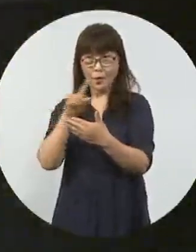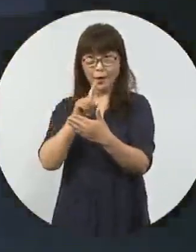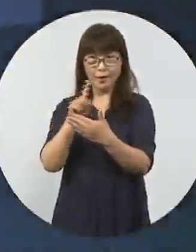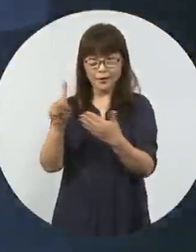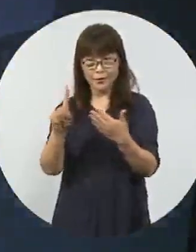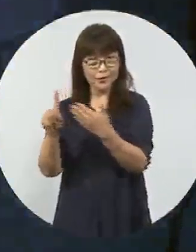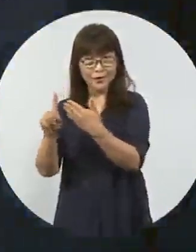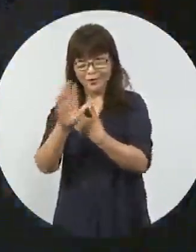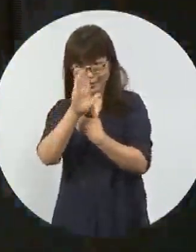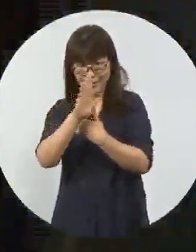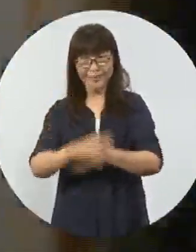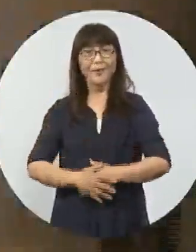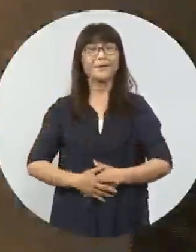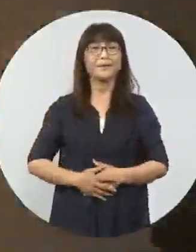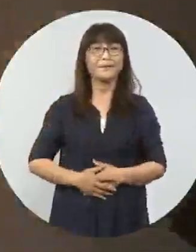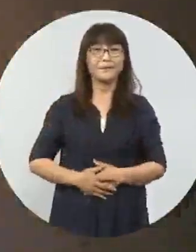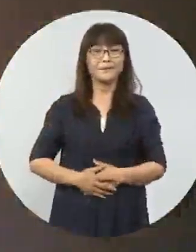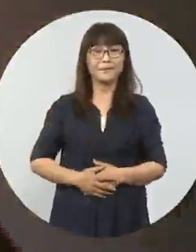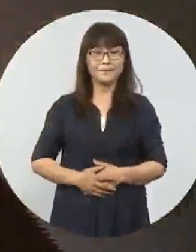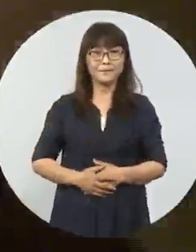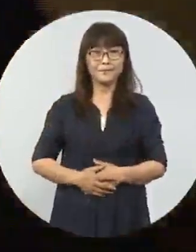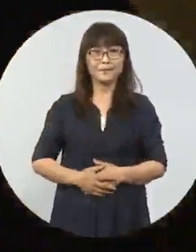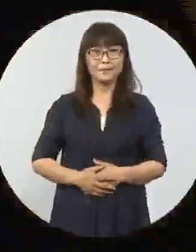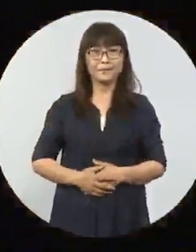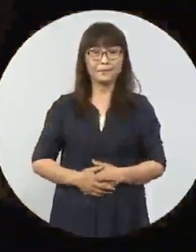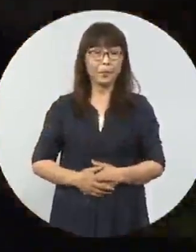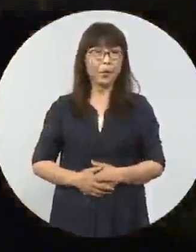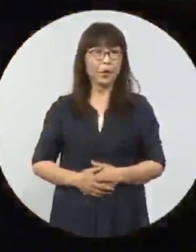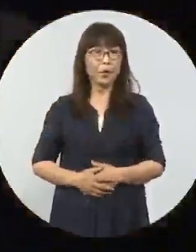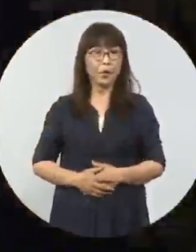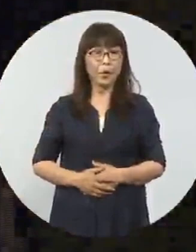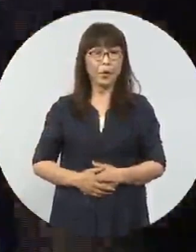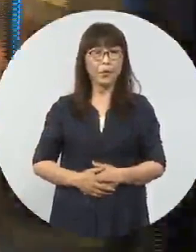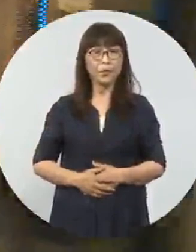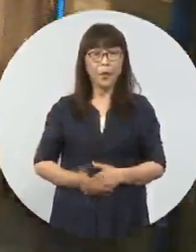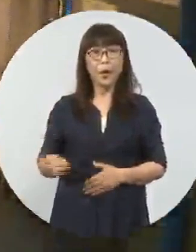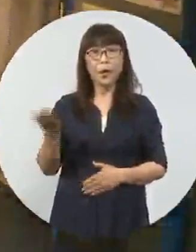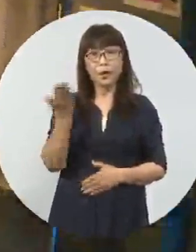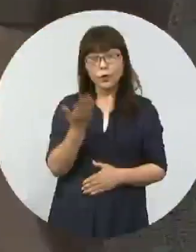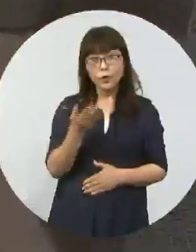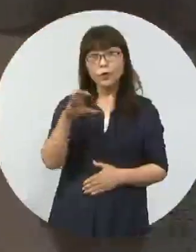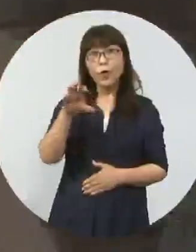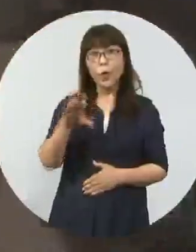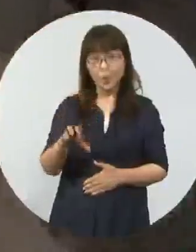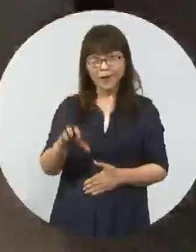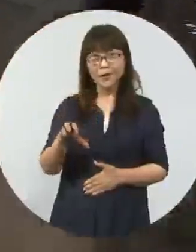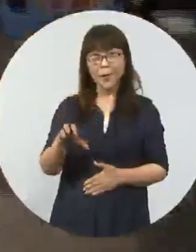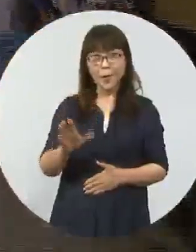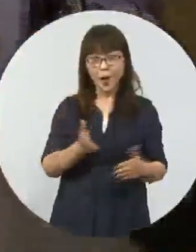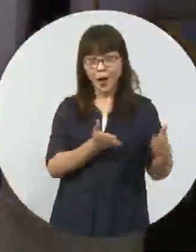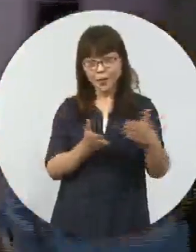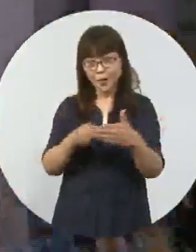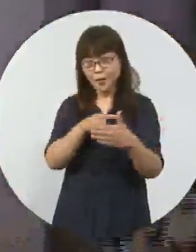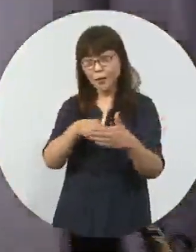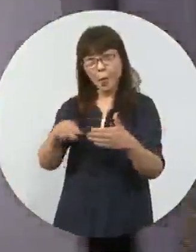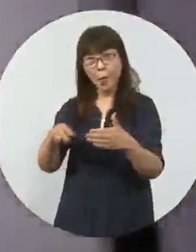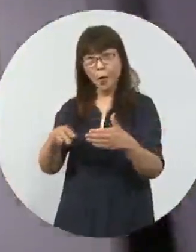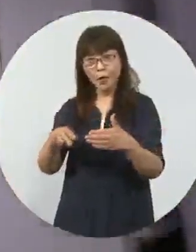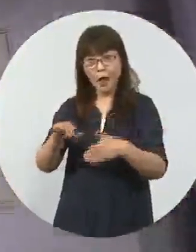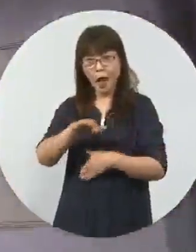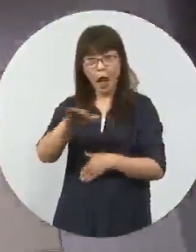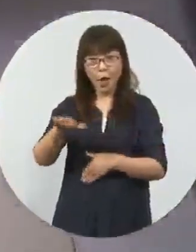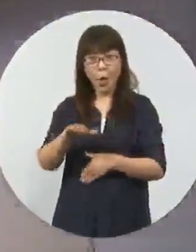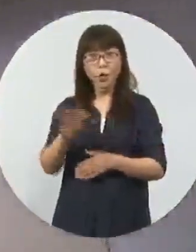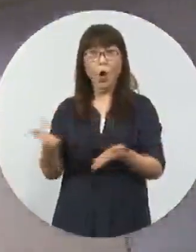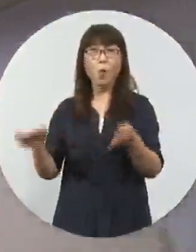。 興奮冷めやらぬ中、続いては市民シアターの裏道から子ども館の宇